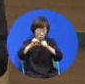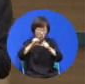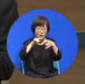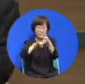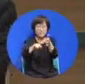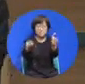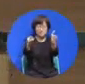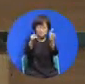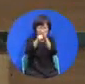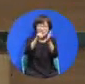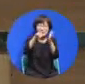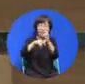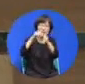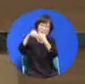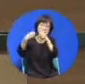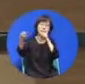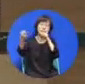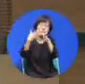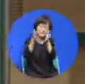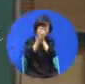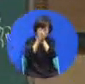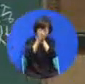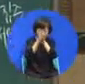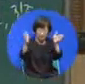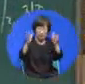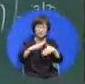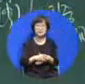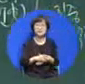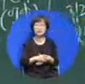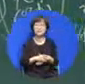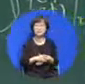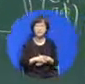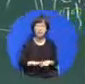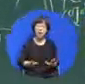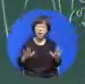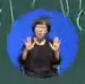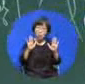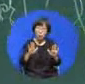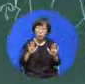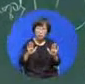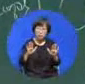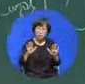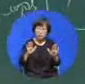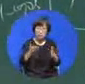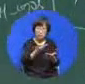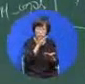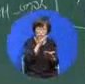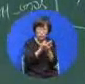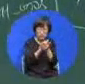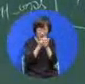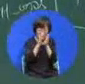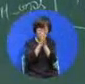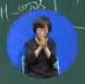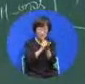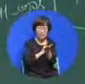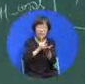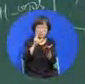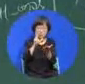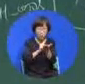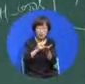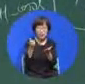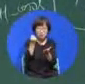will open the door to the third RUTC movement. 오늘 중요한 기도 제목 가지고 시작하는 날이 되기를 예수님